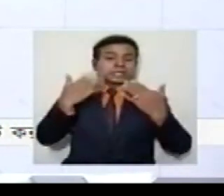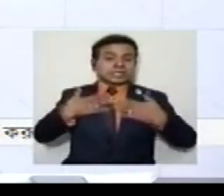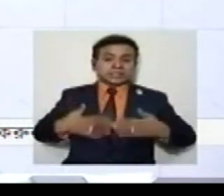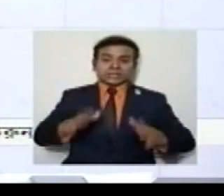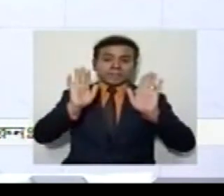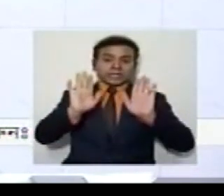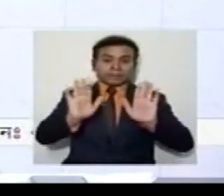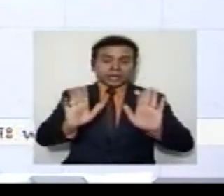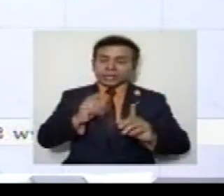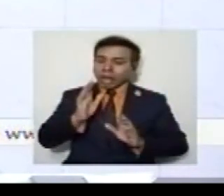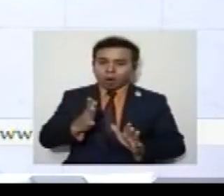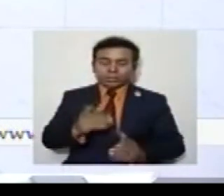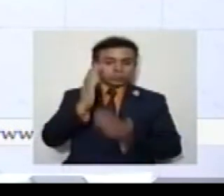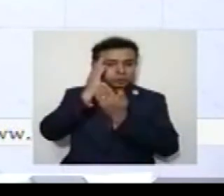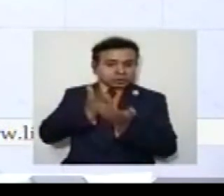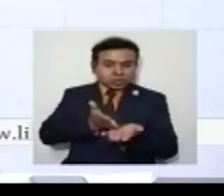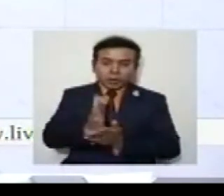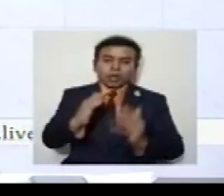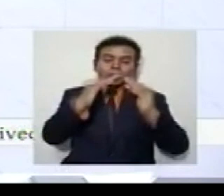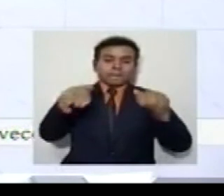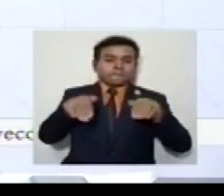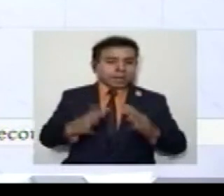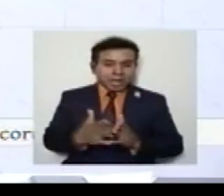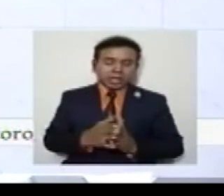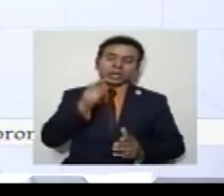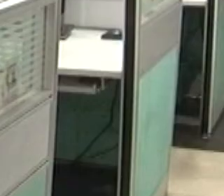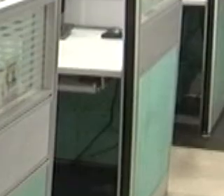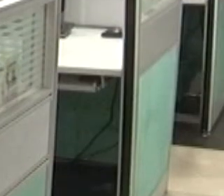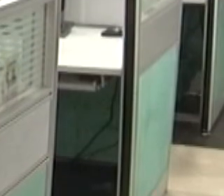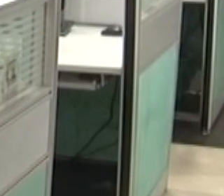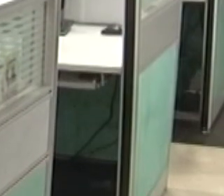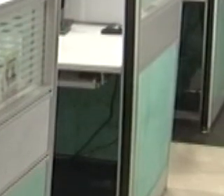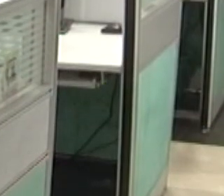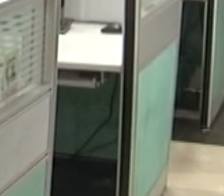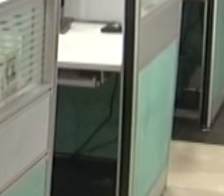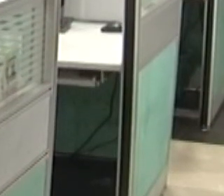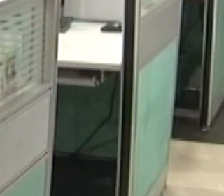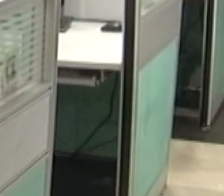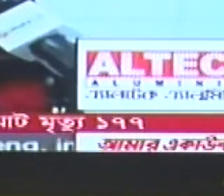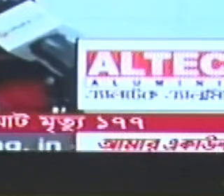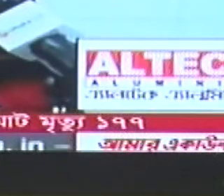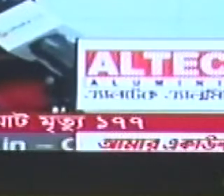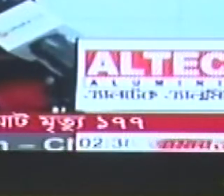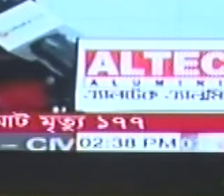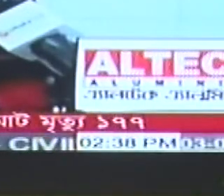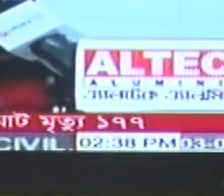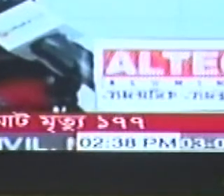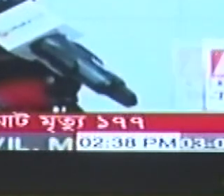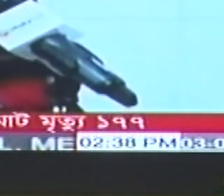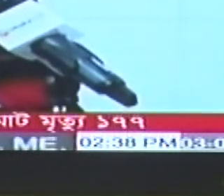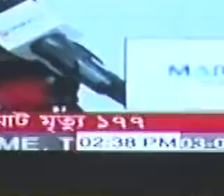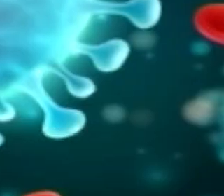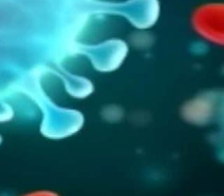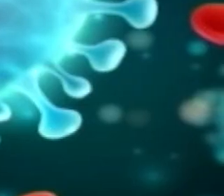চলি তাহলে হয়তো অতি দ্রুতই এই সংখ্যা আরো অনেক বেশি বেড়ে যাবে। একই সময়ে দেশে করোনা আক্রান্ত হয়ে দুজন প্রাণ